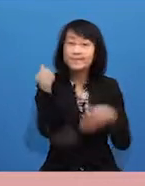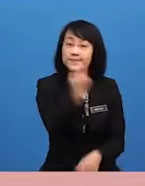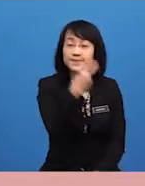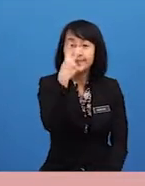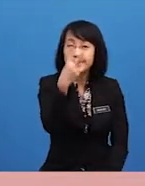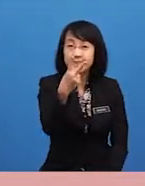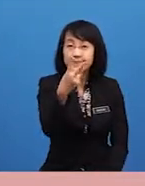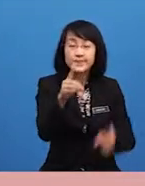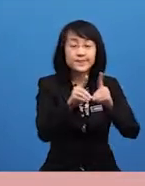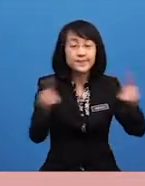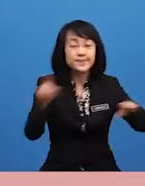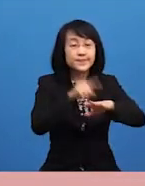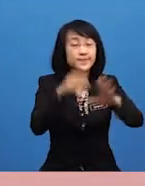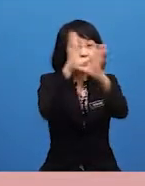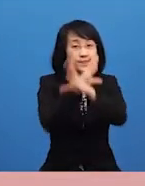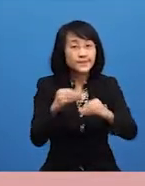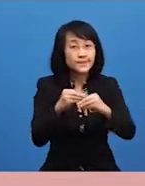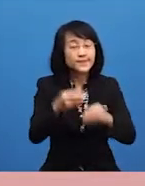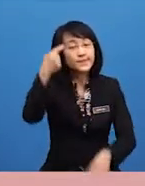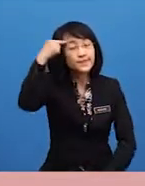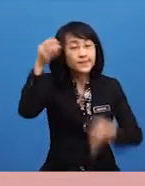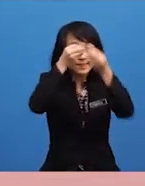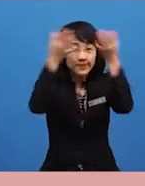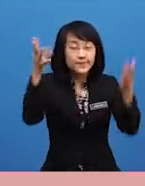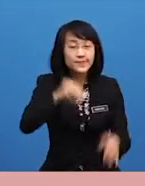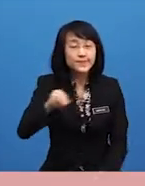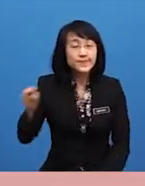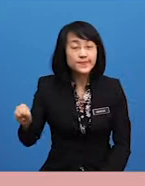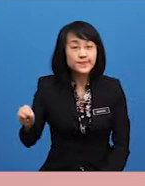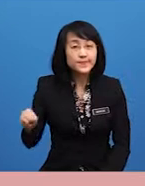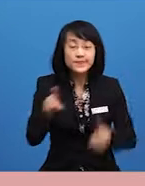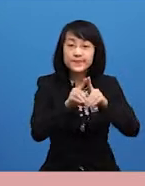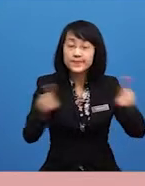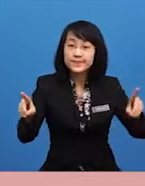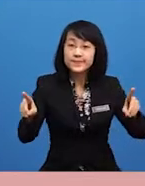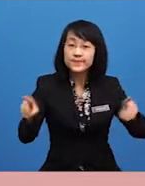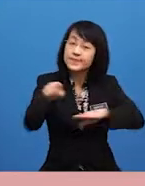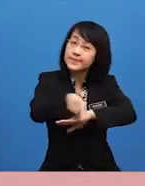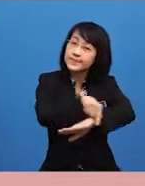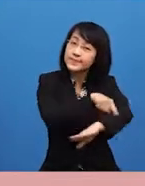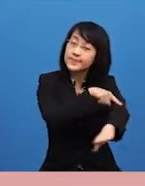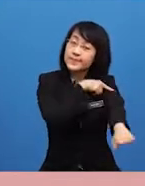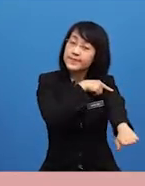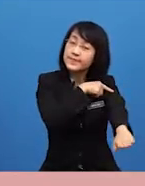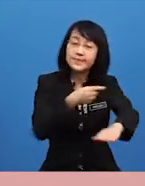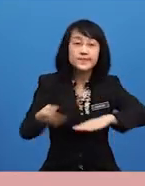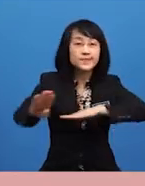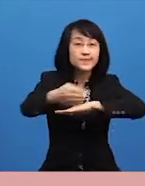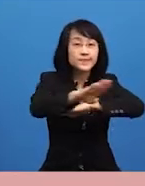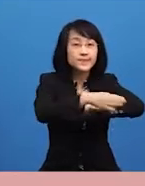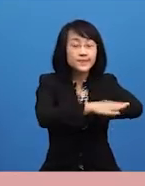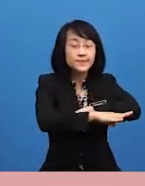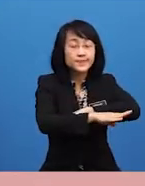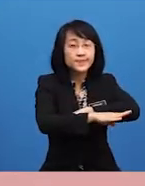pula dataran di Sarawak. Untuk makluman murid-murid, dataran di sepanjang pantai barat negeri